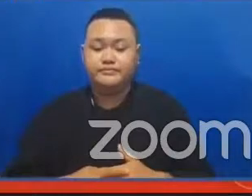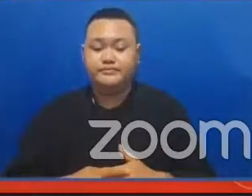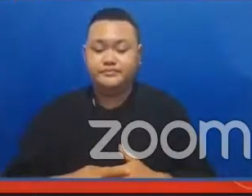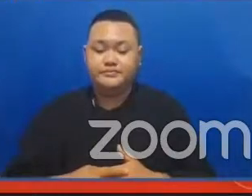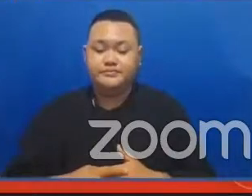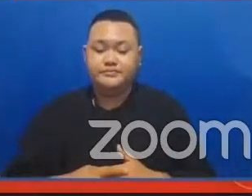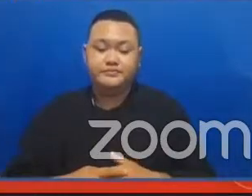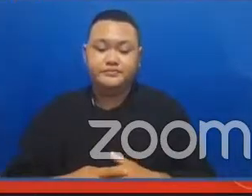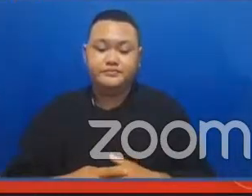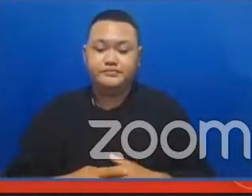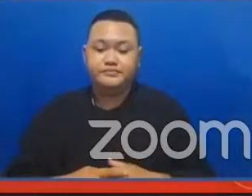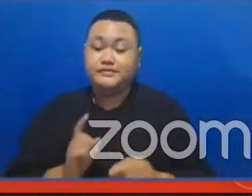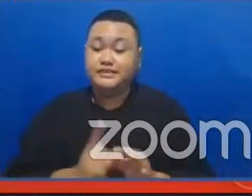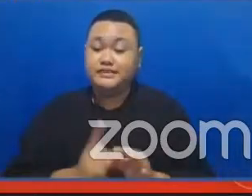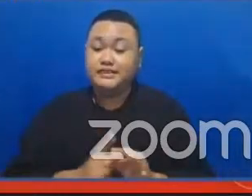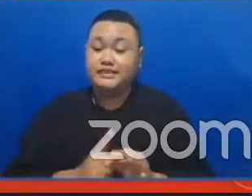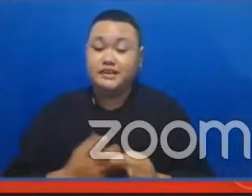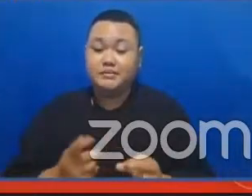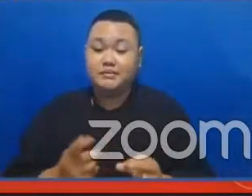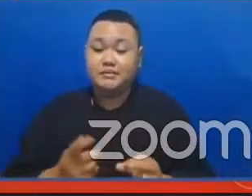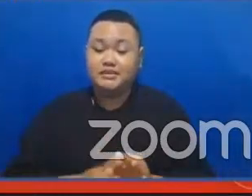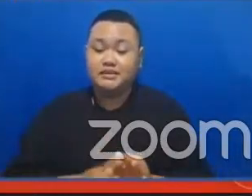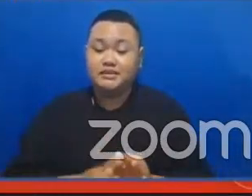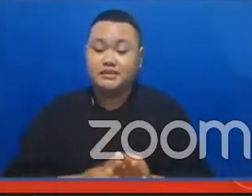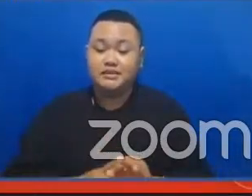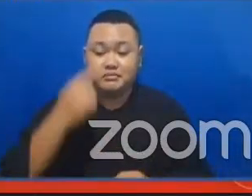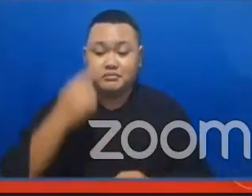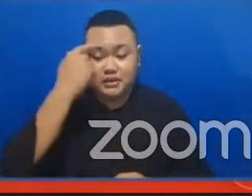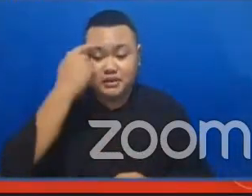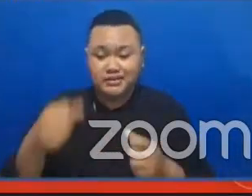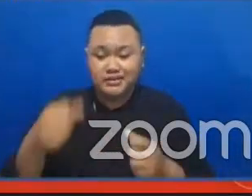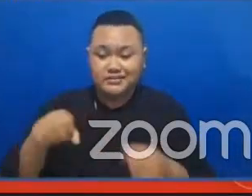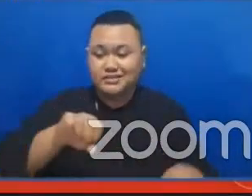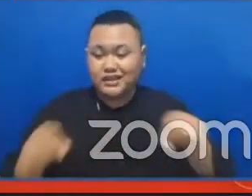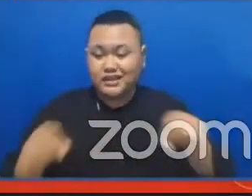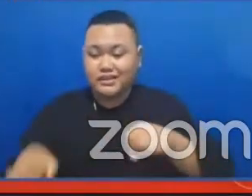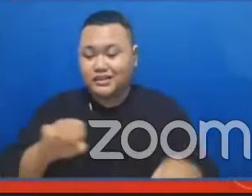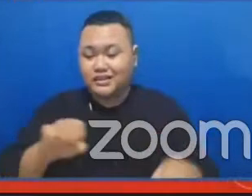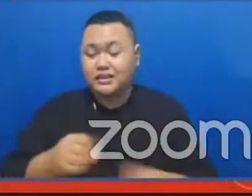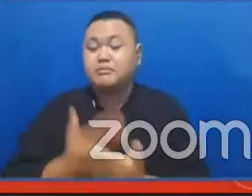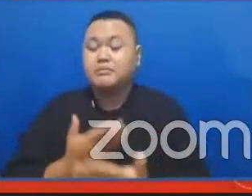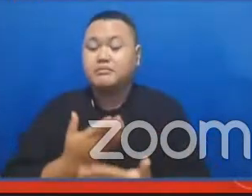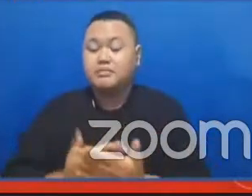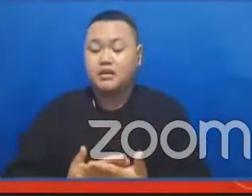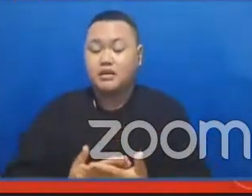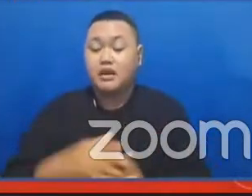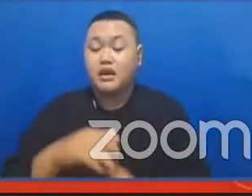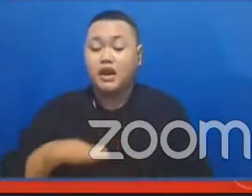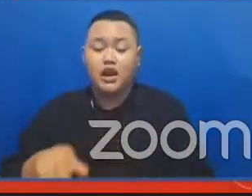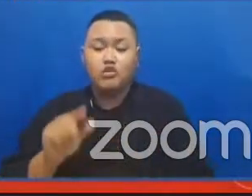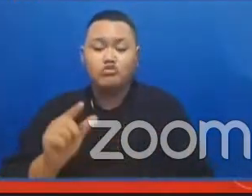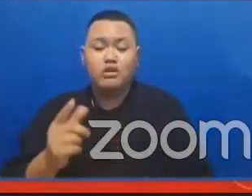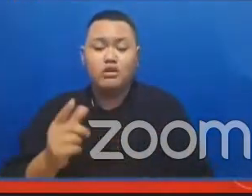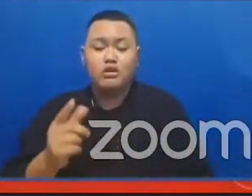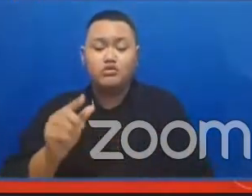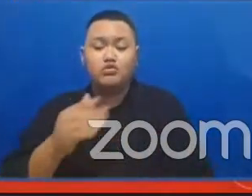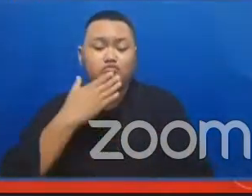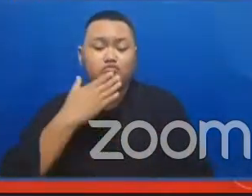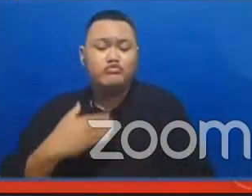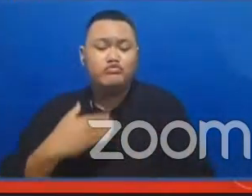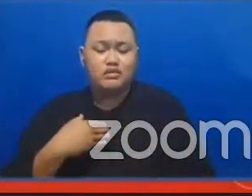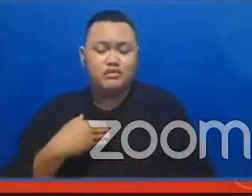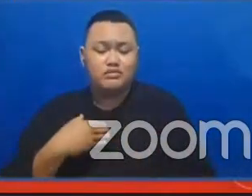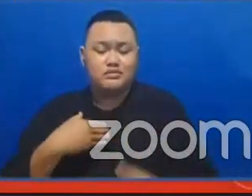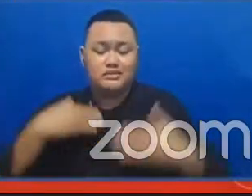pembelajaran sains merupakan pembelajaran yang menuntut peserta didik memiliki sikap ilmiah,